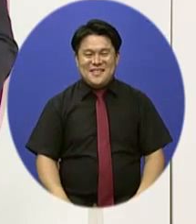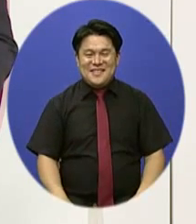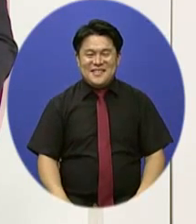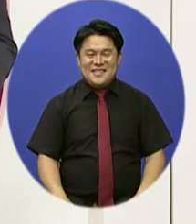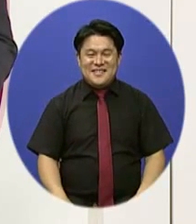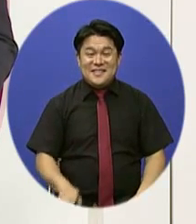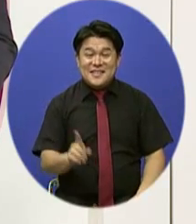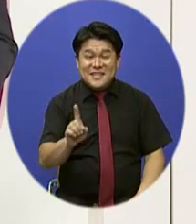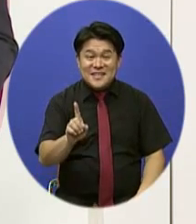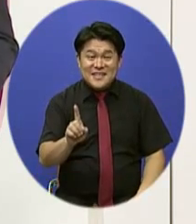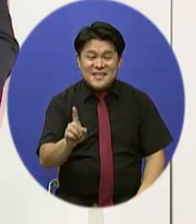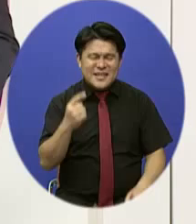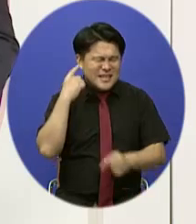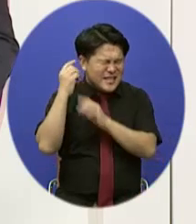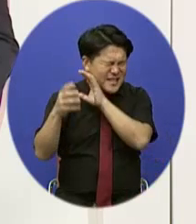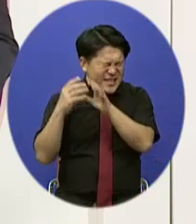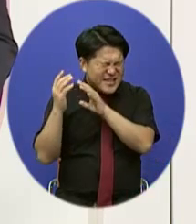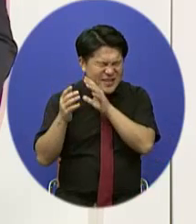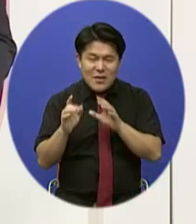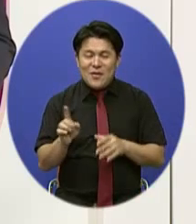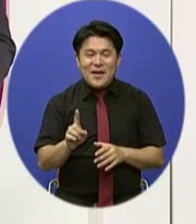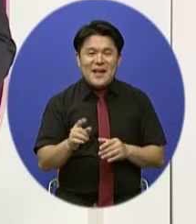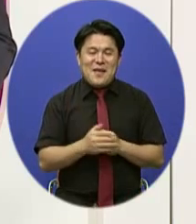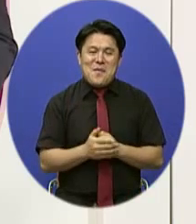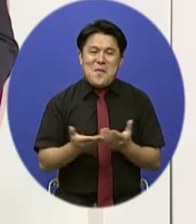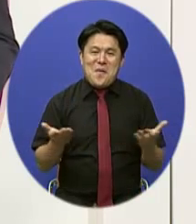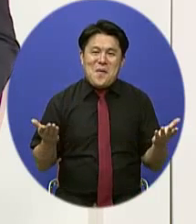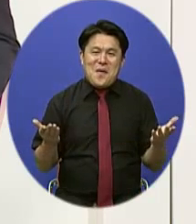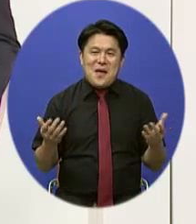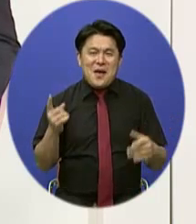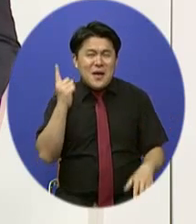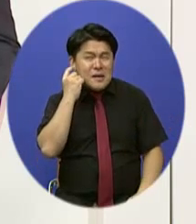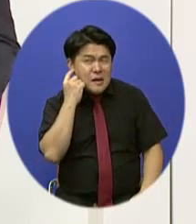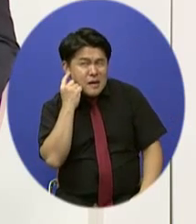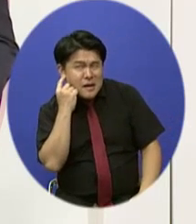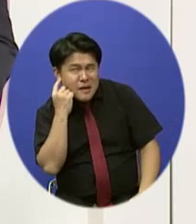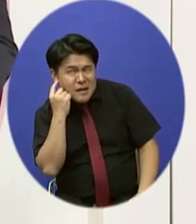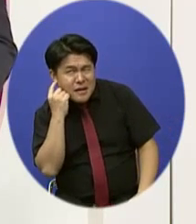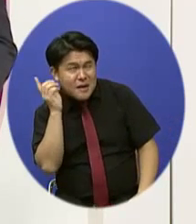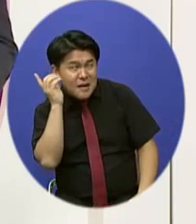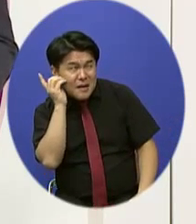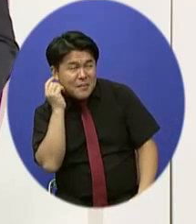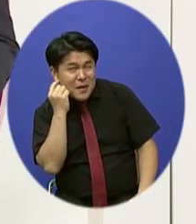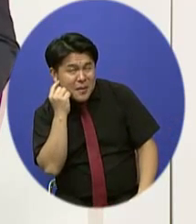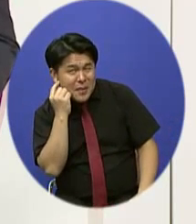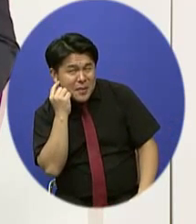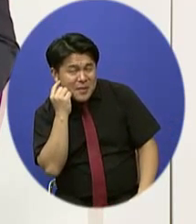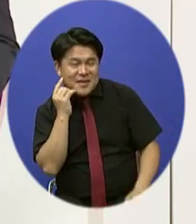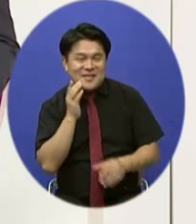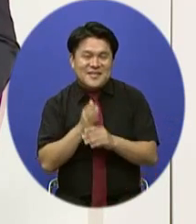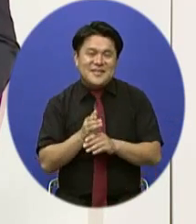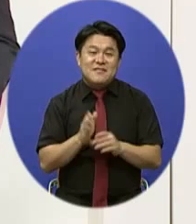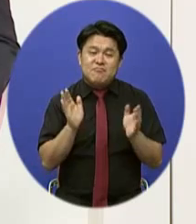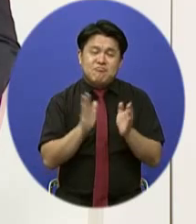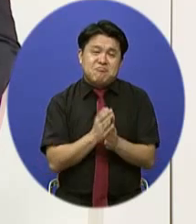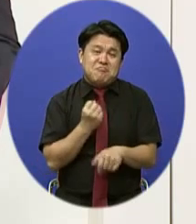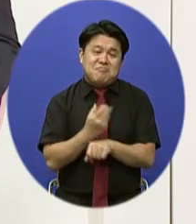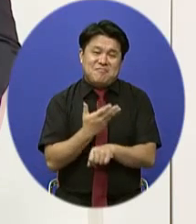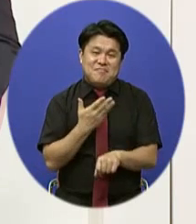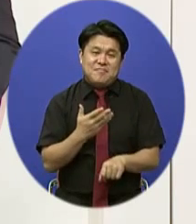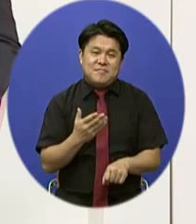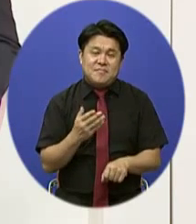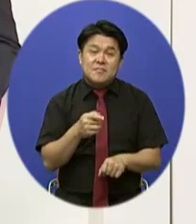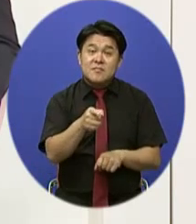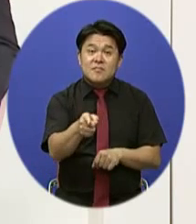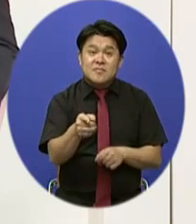공연하고 이래갖고 너무 시끄러워서 지금 아, 전화 소리가 안정하게 네. 들려요 지금 아 이 소리야 뭐 어쩔 수 없네요 가게